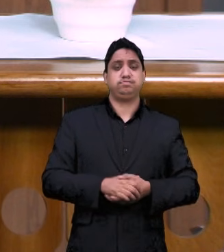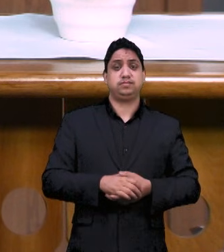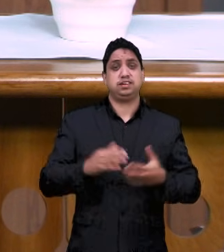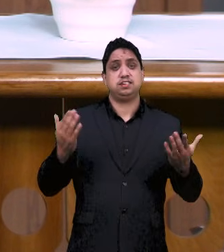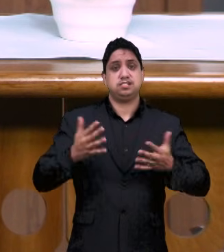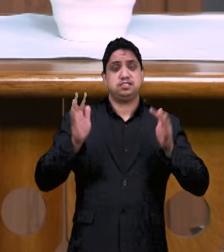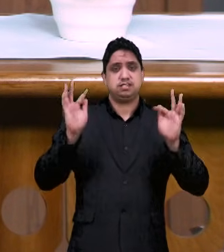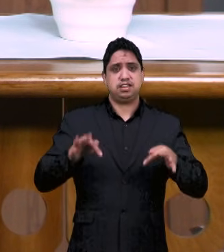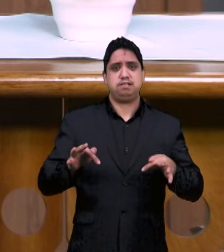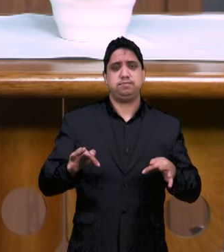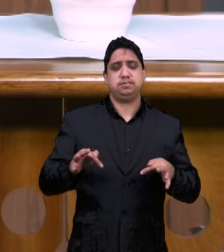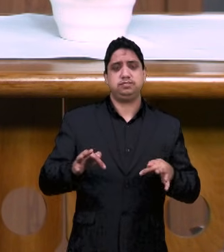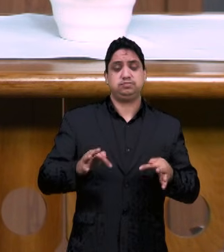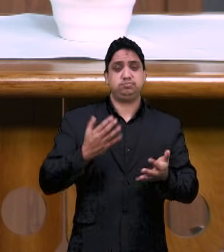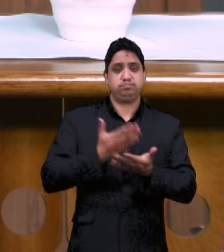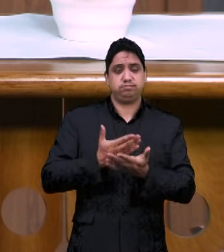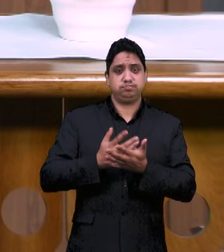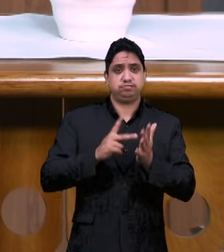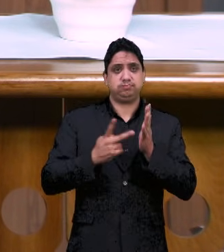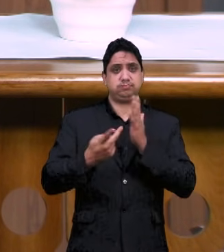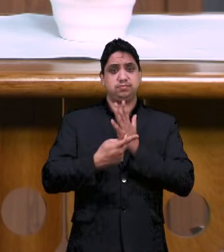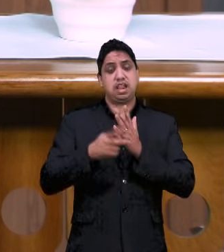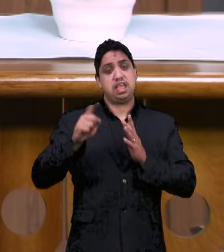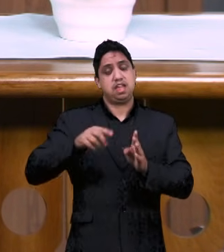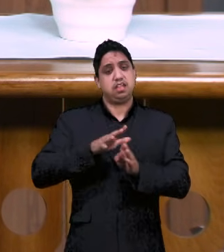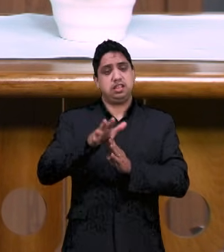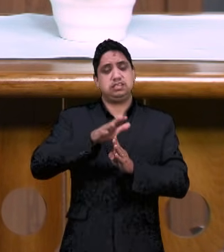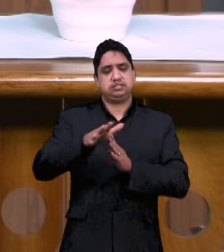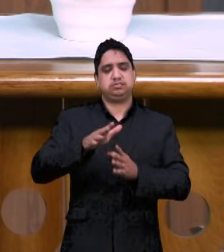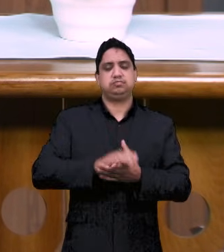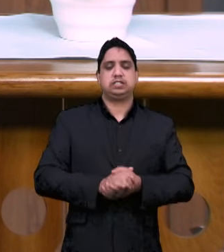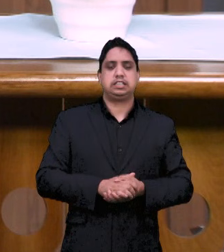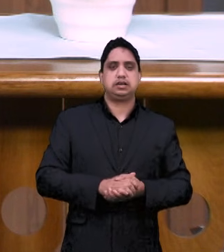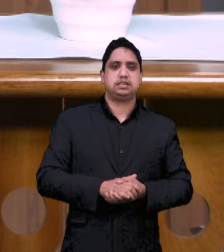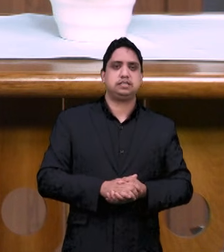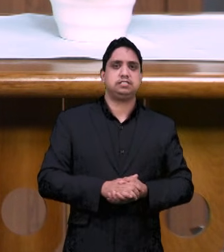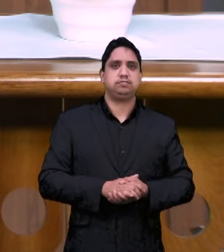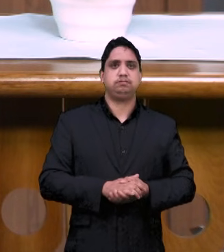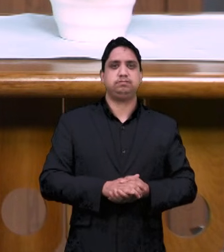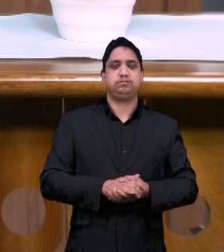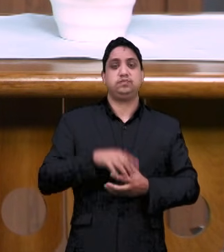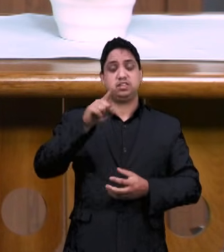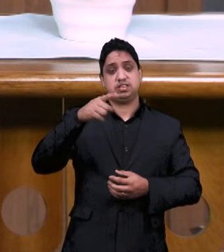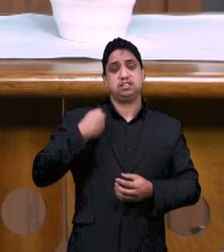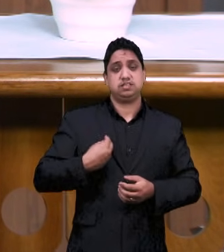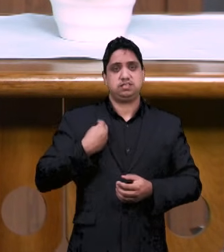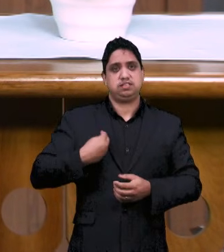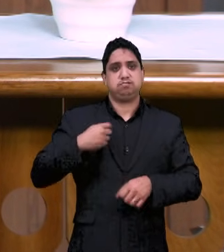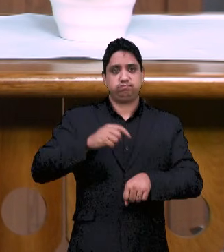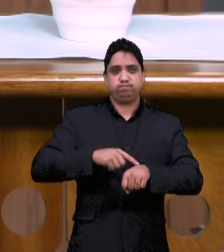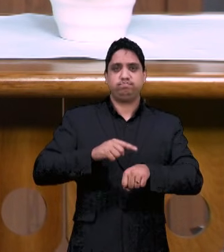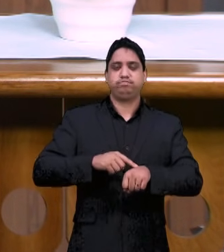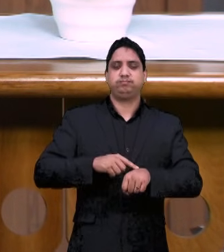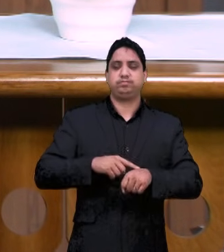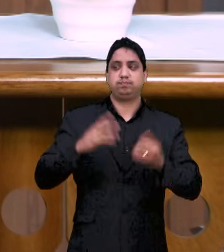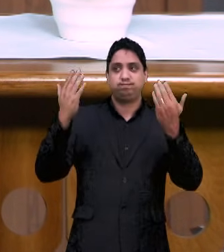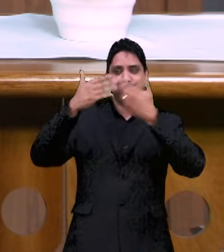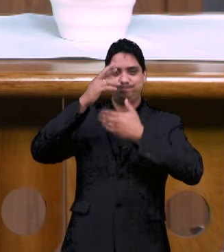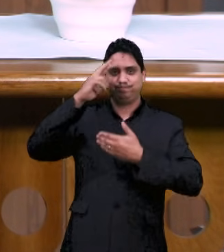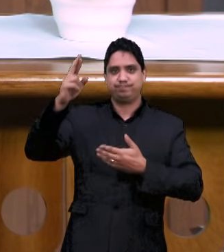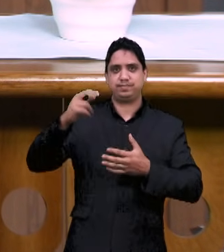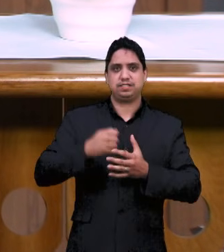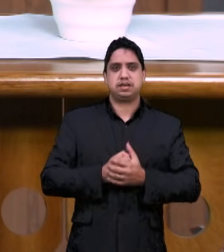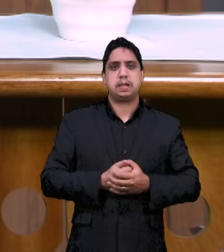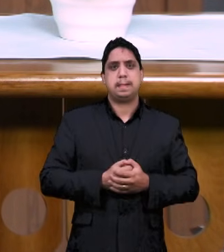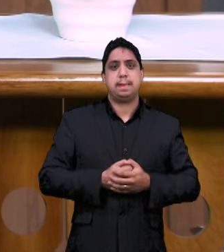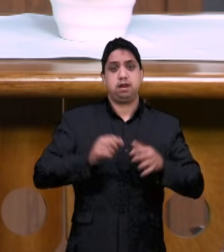fin des paraboles et cette recommandation, cette orientation, afin que vous puissiez vivre ce moment au pied du Seigneur.